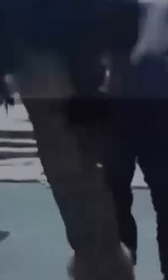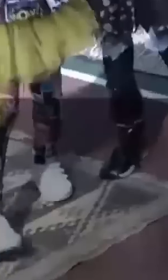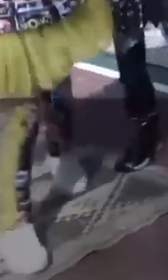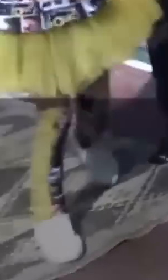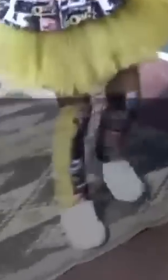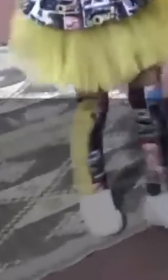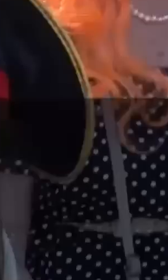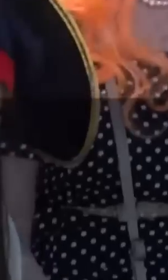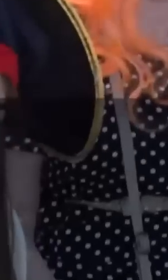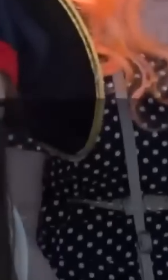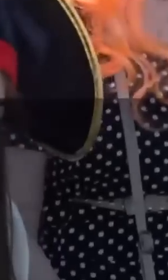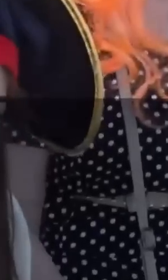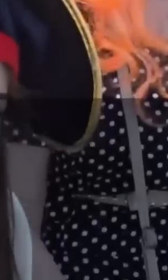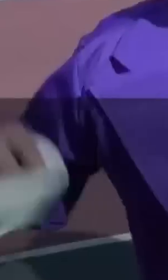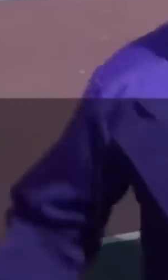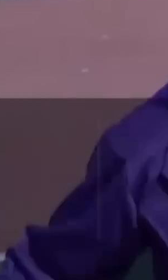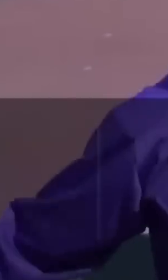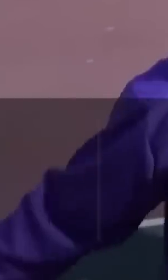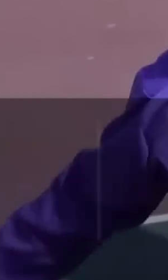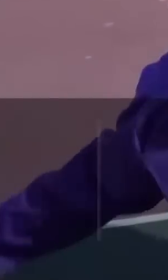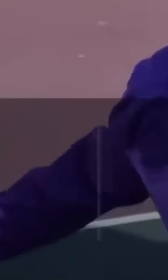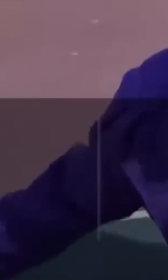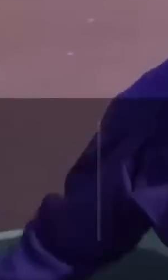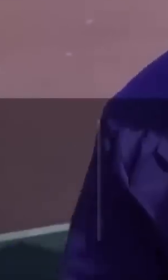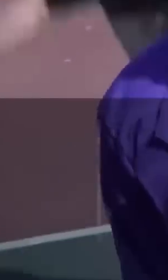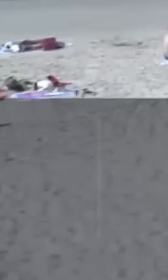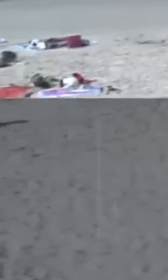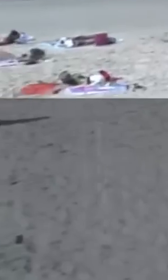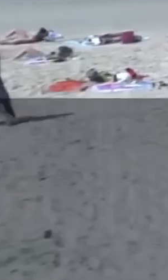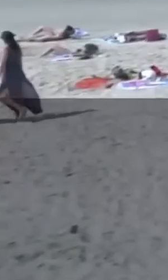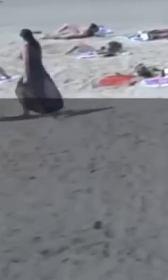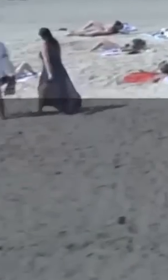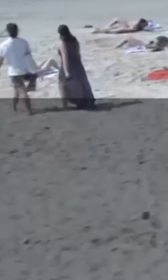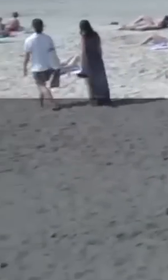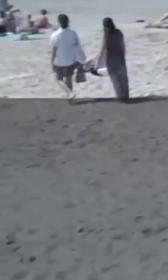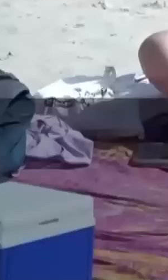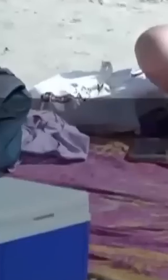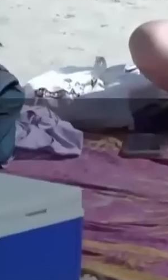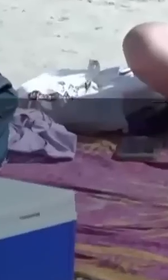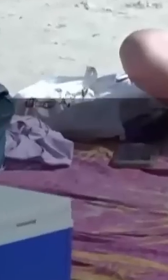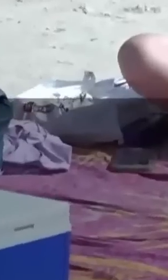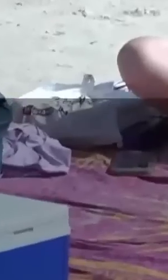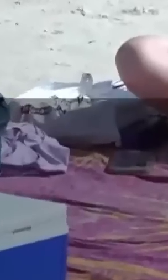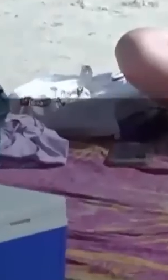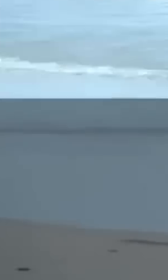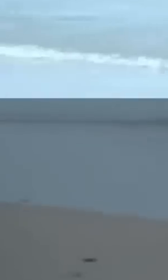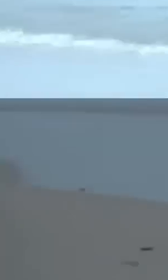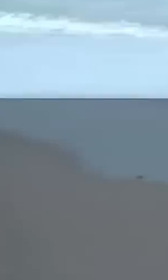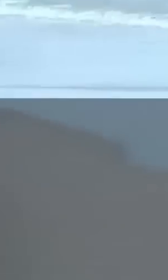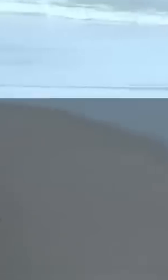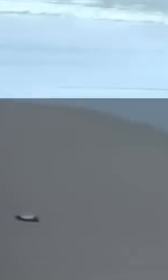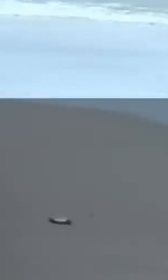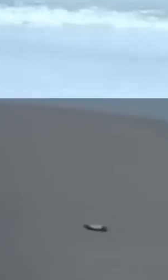וגם יום התחפושות בחום הכבד. נורית שמח! מיד שרון וקסלר על השרב שנשבר והתחזית